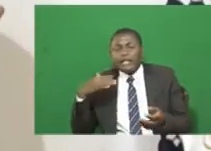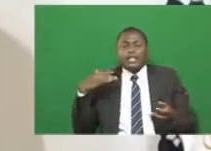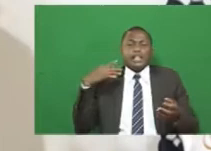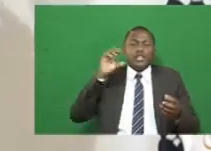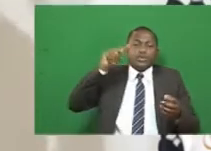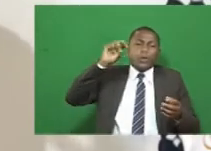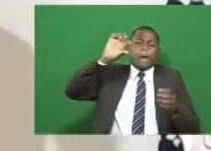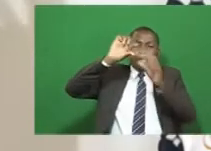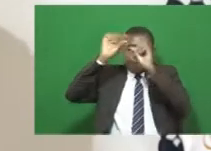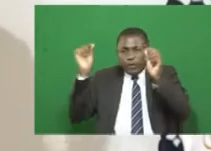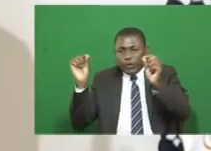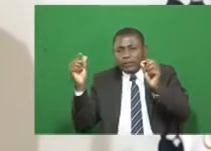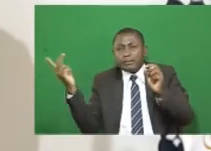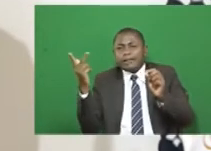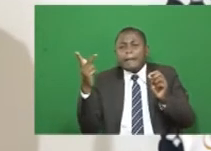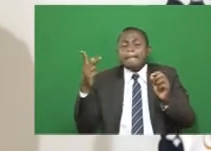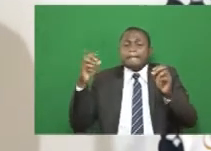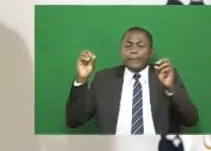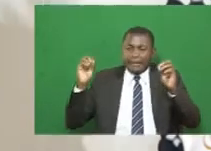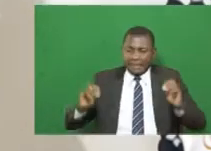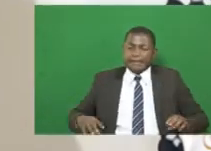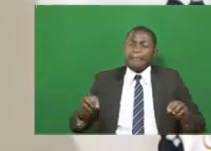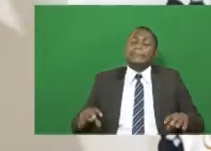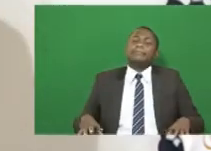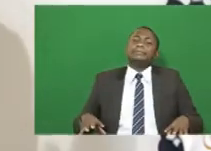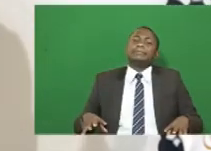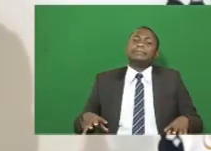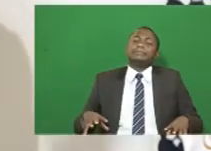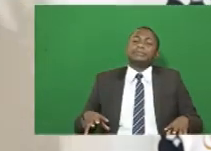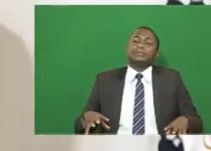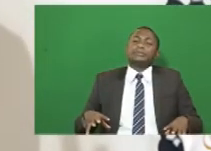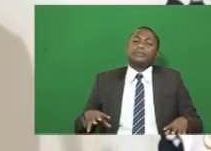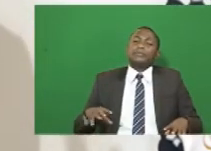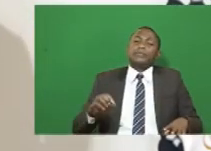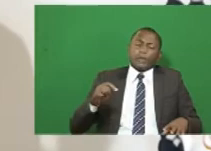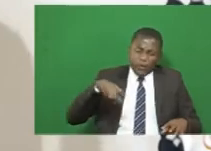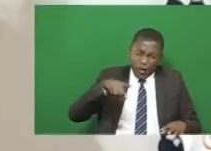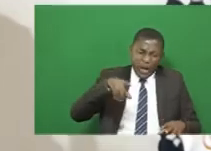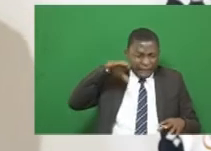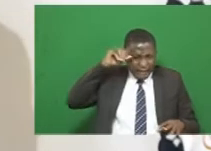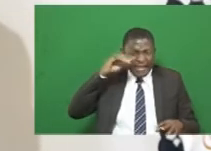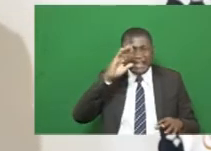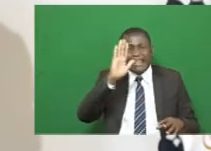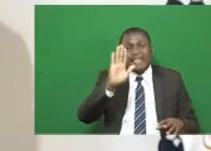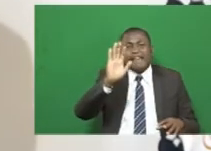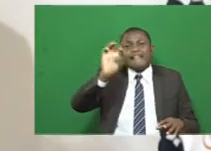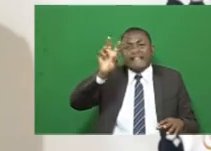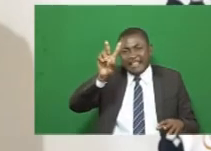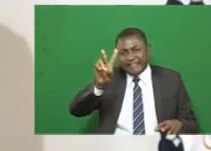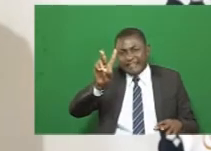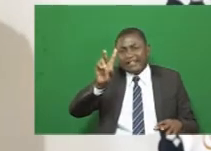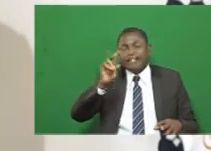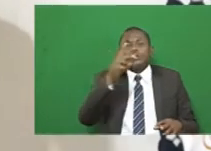nesabata. Zvinhu zvese izvi zviri 5 izvi. Vateereri endai muzonoverenga Leviticus 23